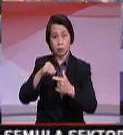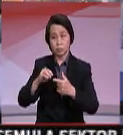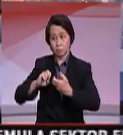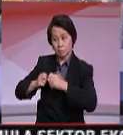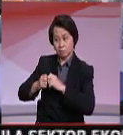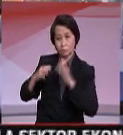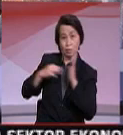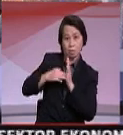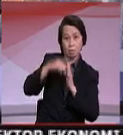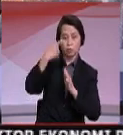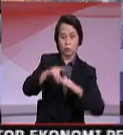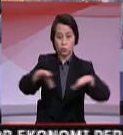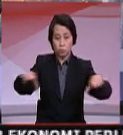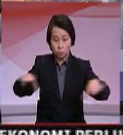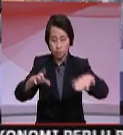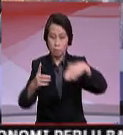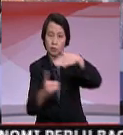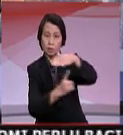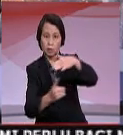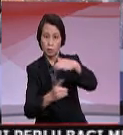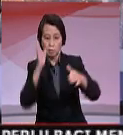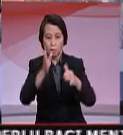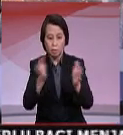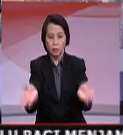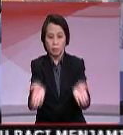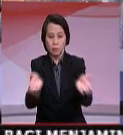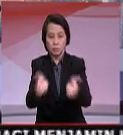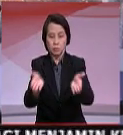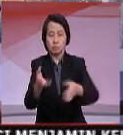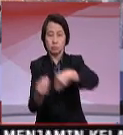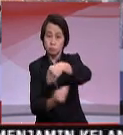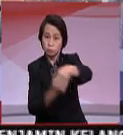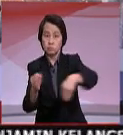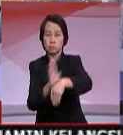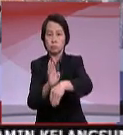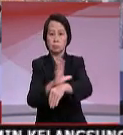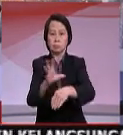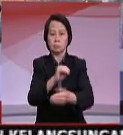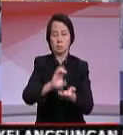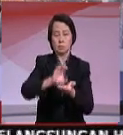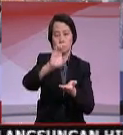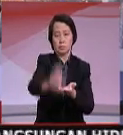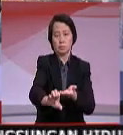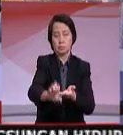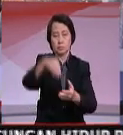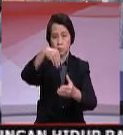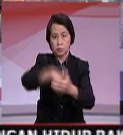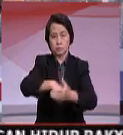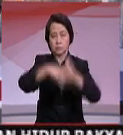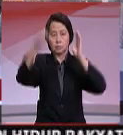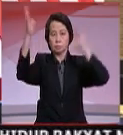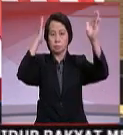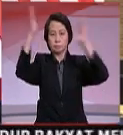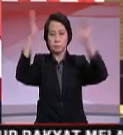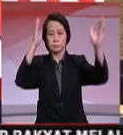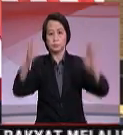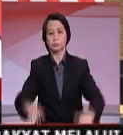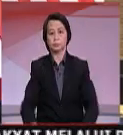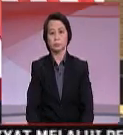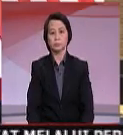bagi melaksanakan dasar-dasar yang akan menggalakkan aliran perdagangan dan pelaburan negara.